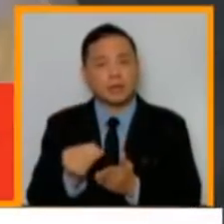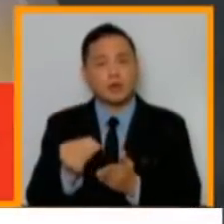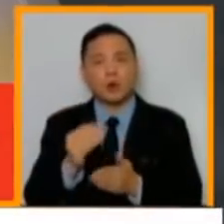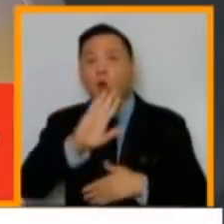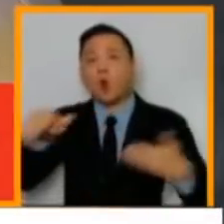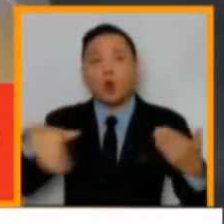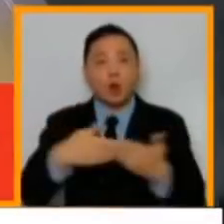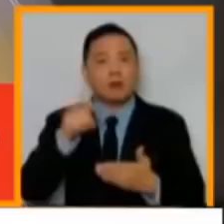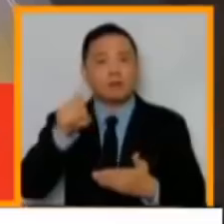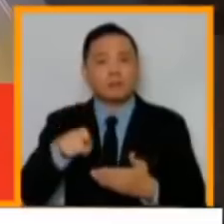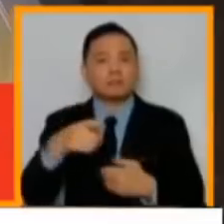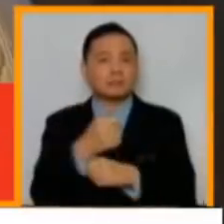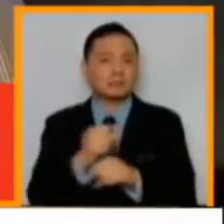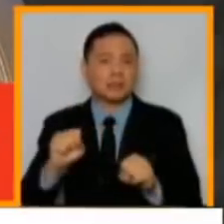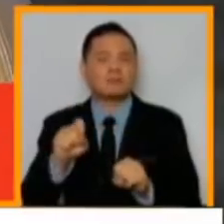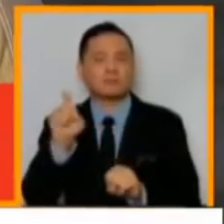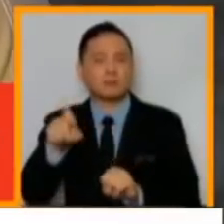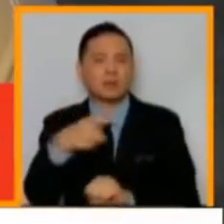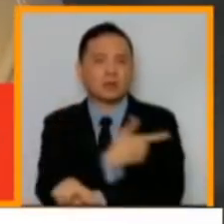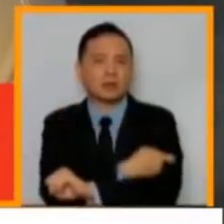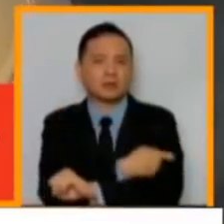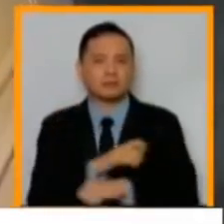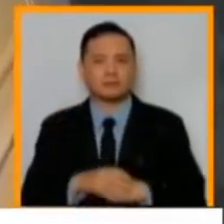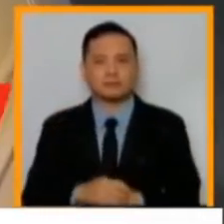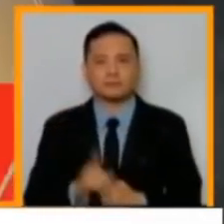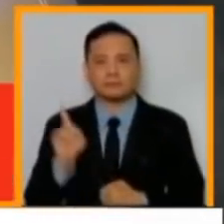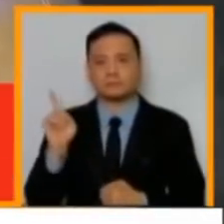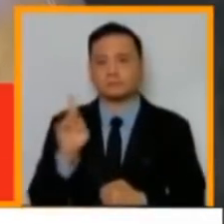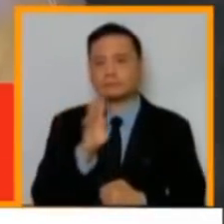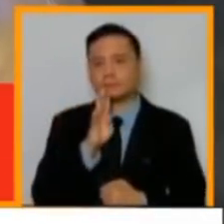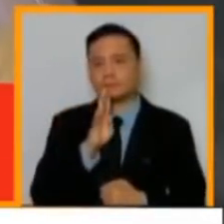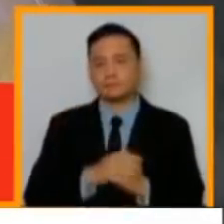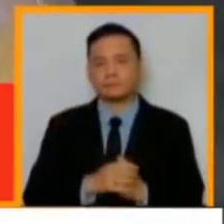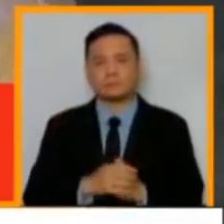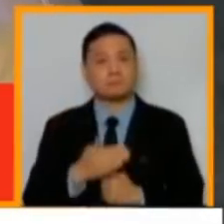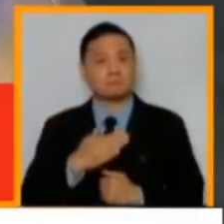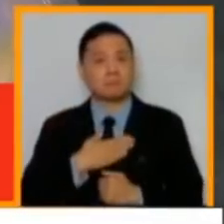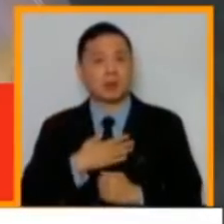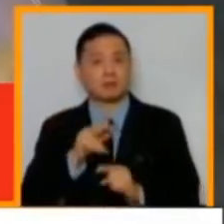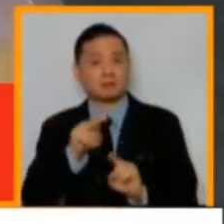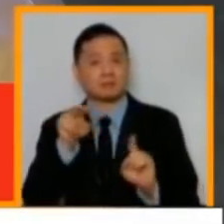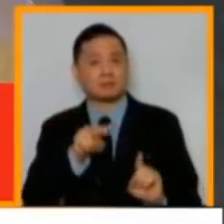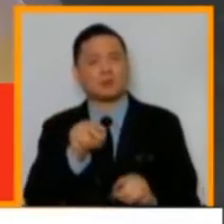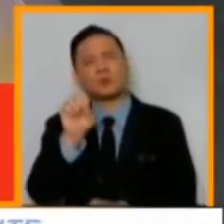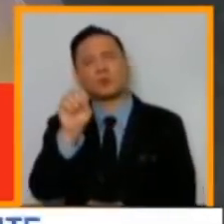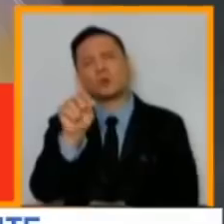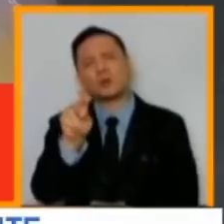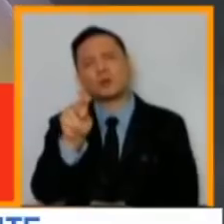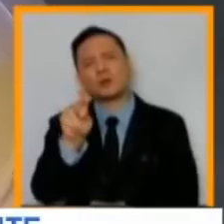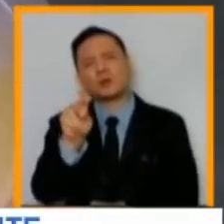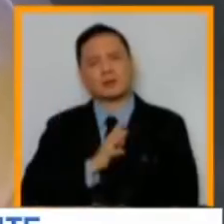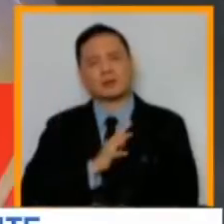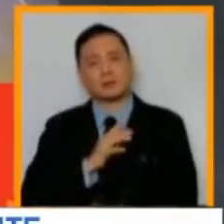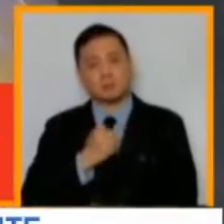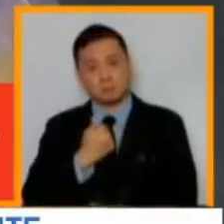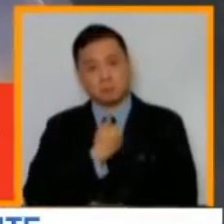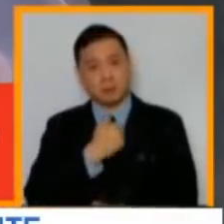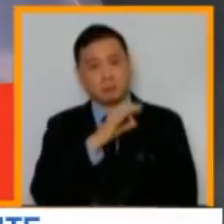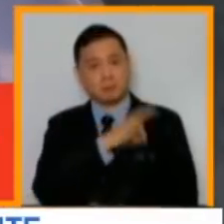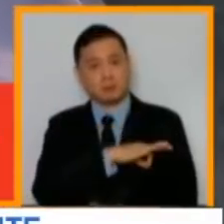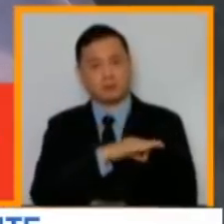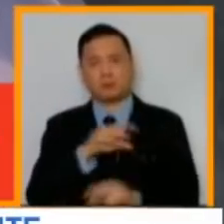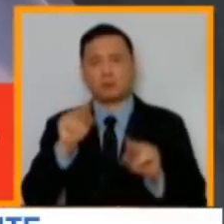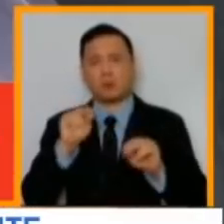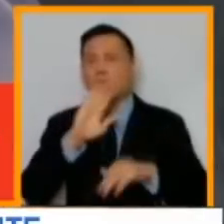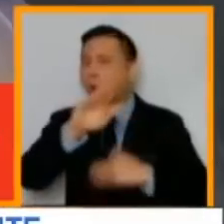Sa akin po, in my own opinion, okay lang po kasi hindi naman to para sa atin lang, kundi para sa ating lahat. Siyempre, mahirap